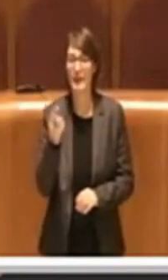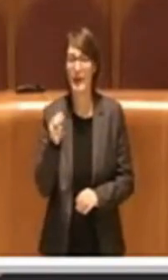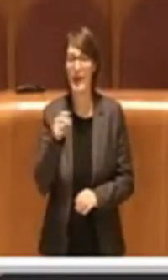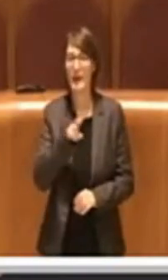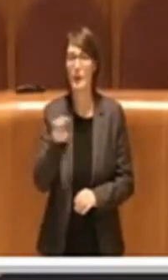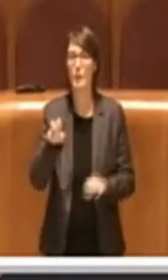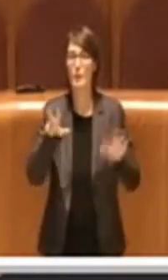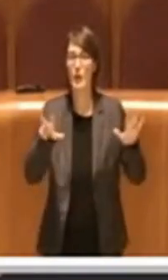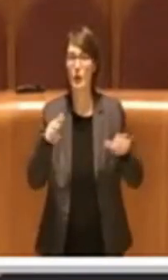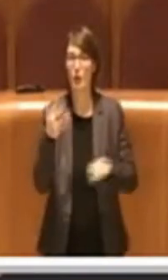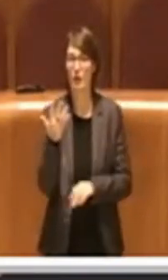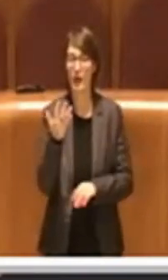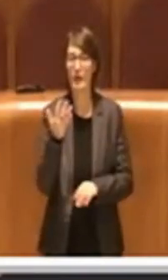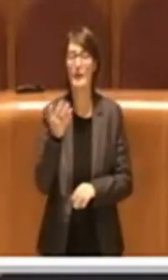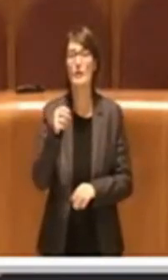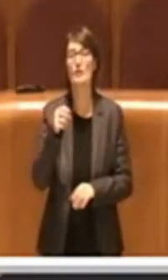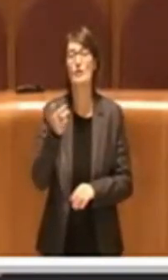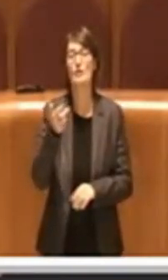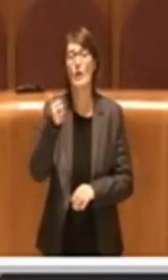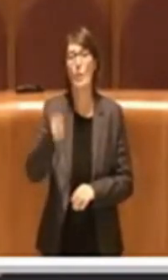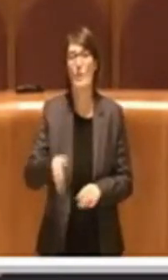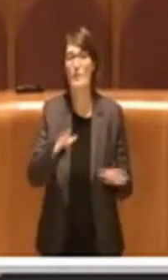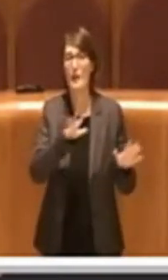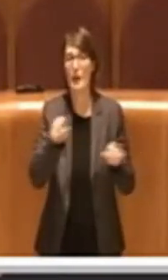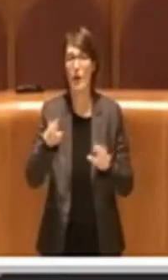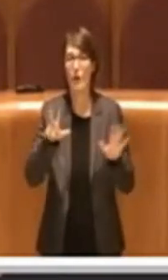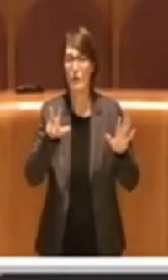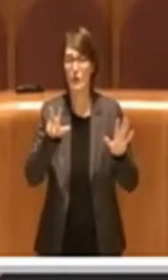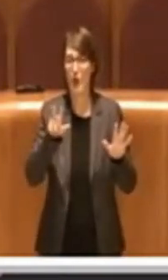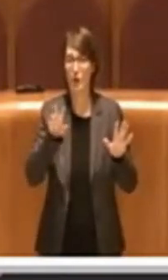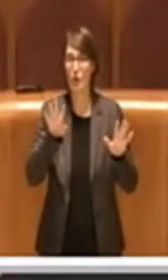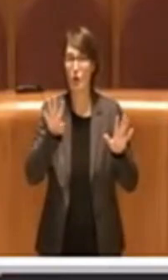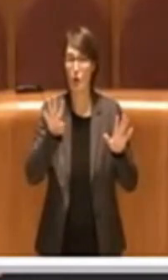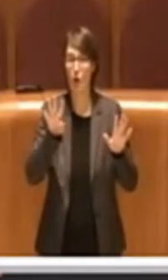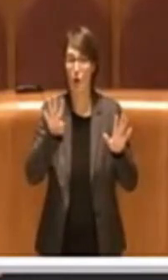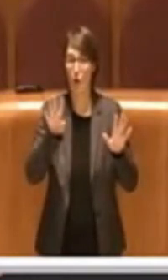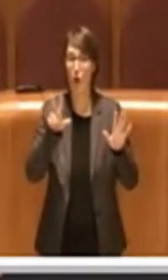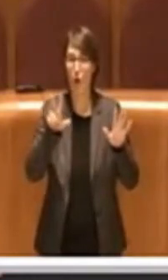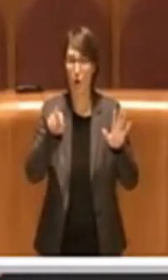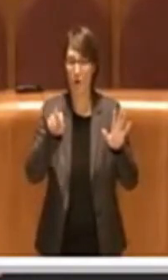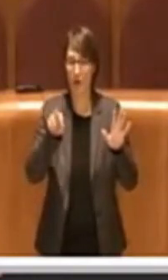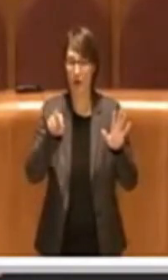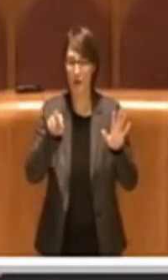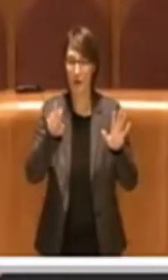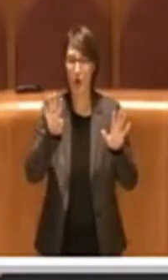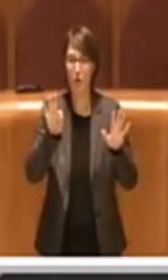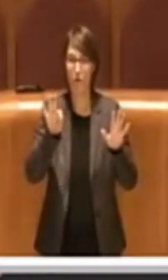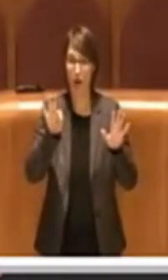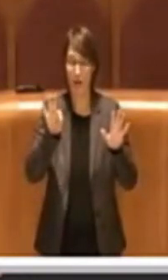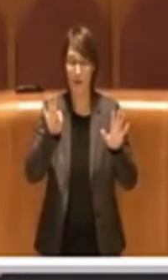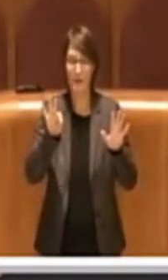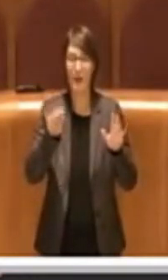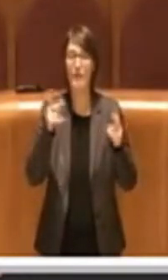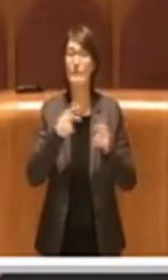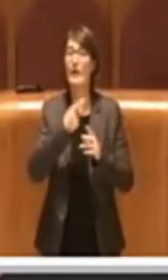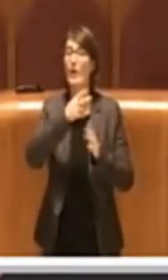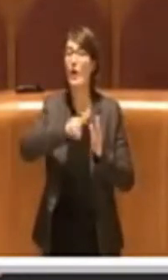Non esiste poi un regolamento regionale. Questo regolamento nazionale prevede che